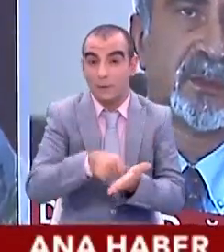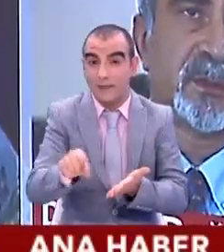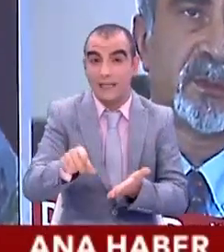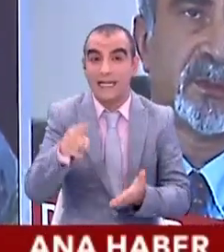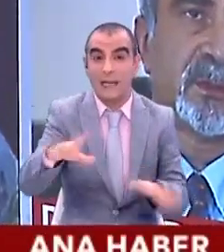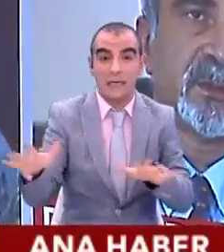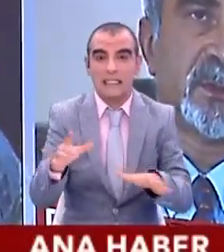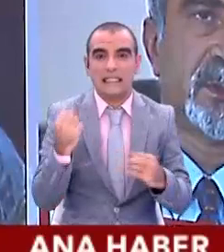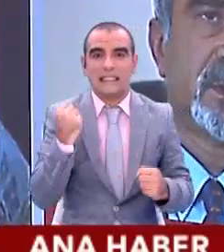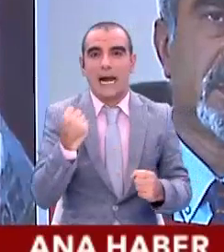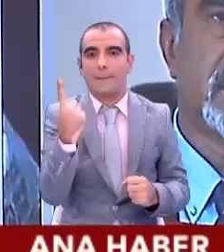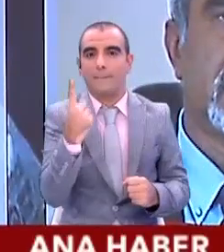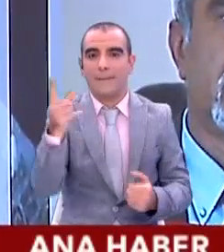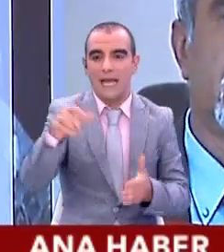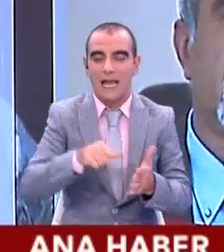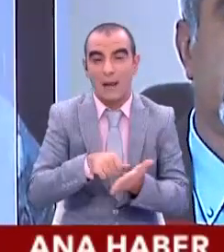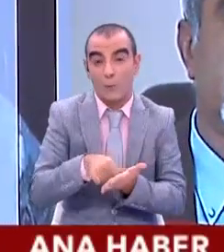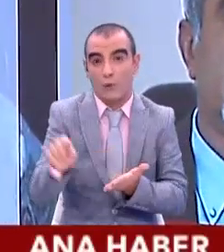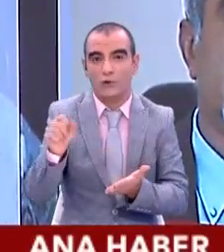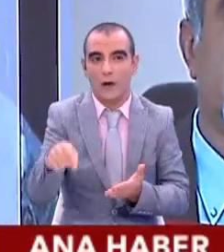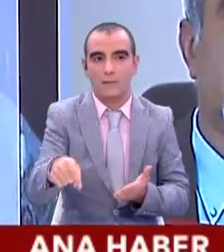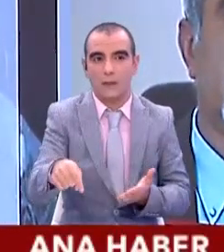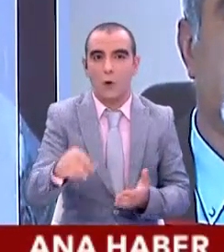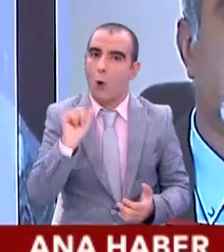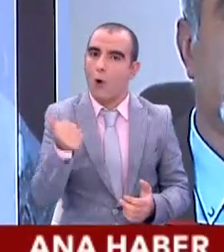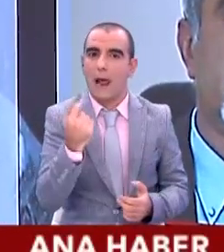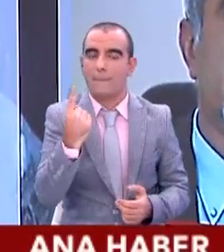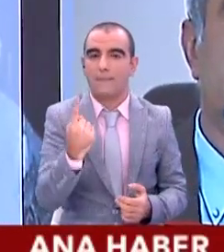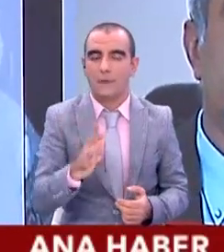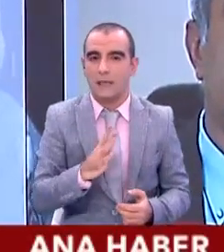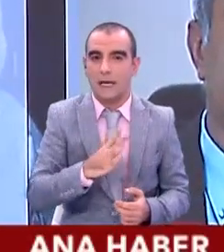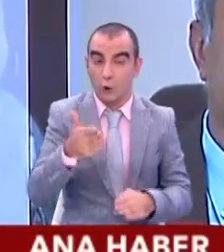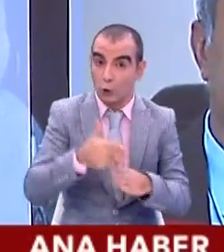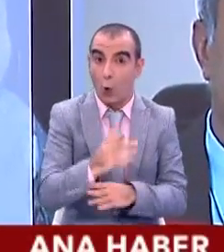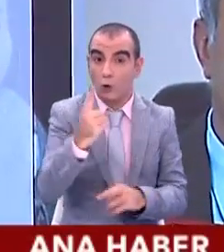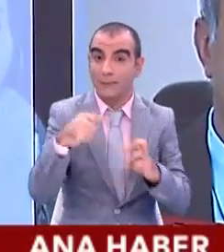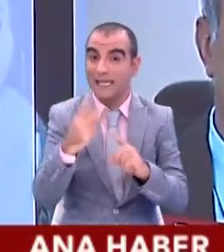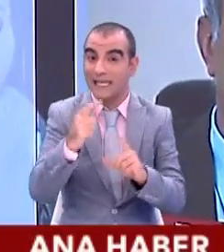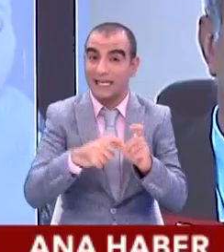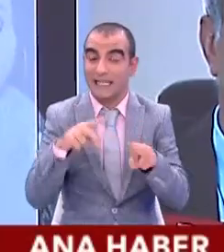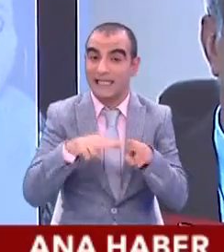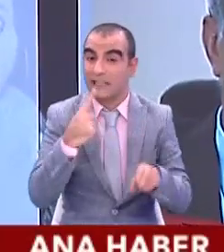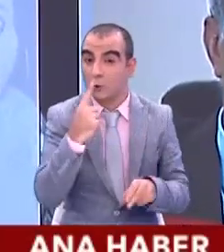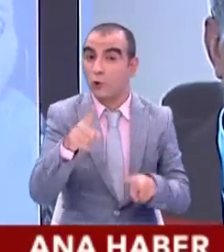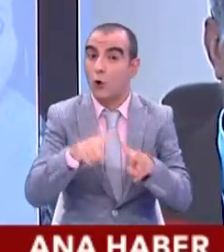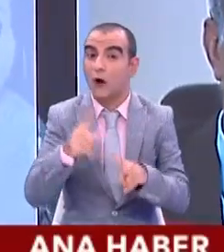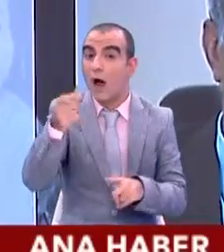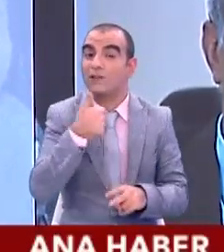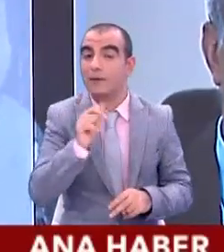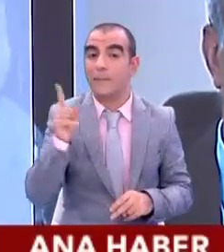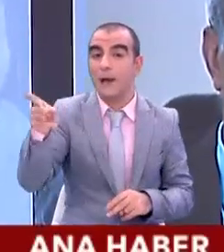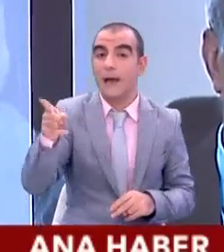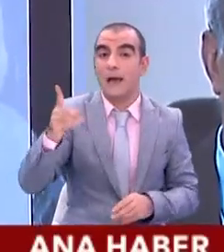önüne geçer Bu enerji boşalması fevkalade kıymetli asıl risk diyor Naci hocam Bolu'da